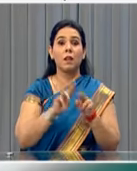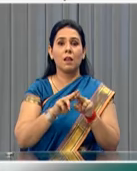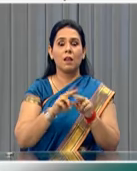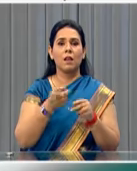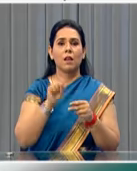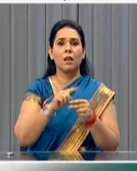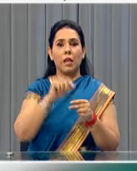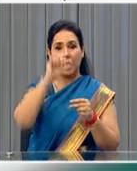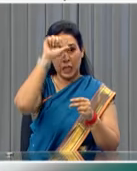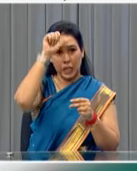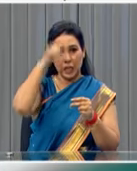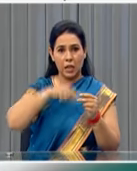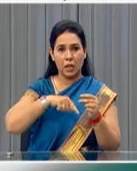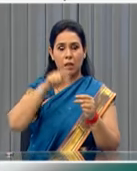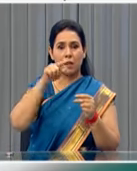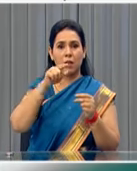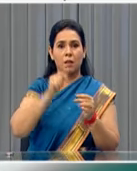भारत की